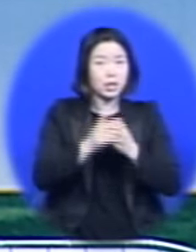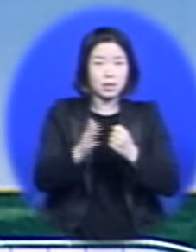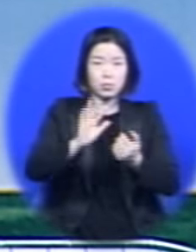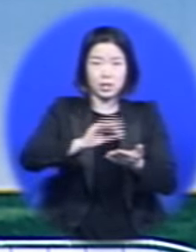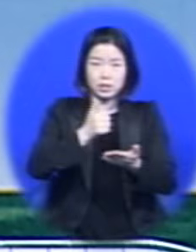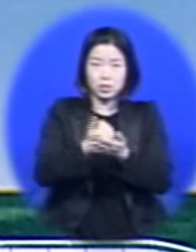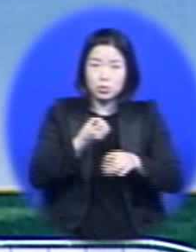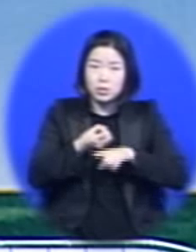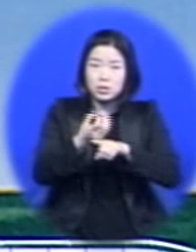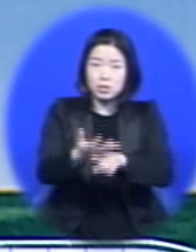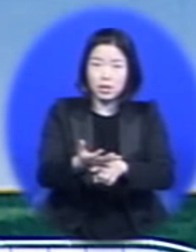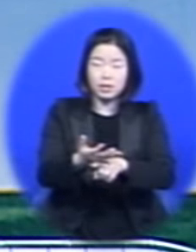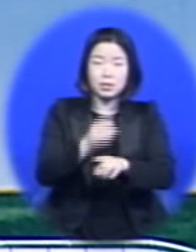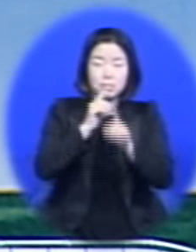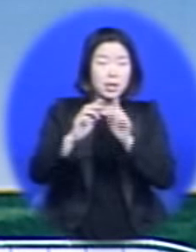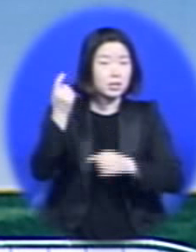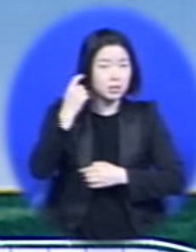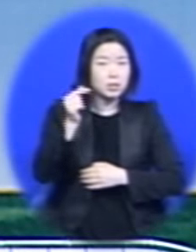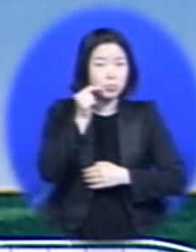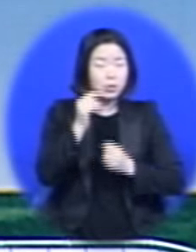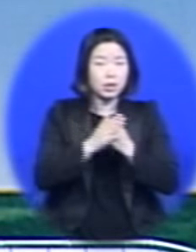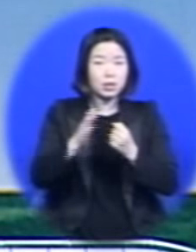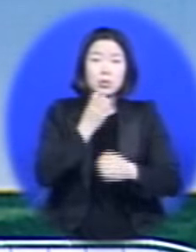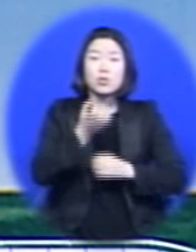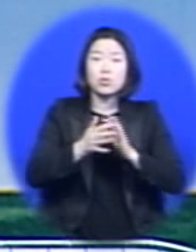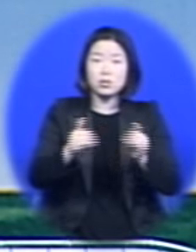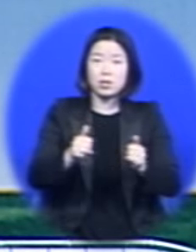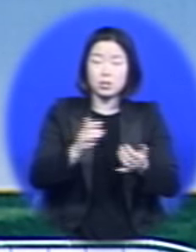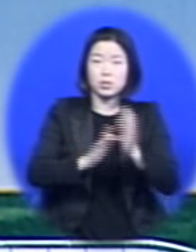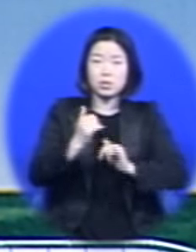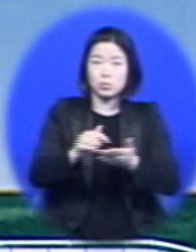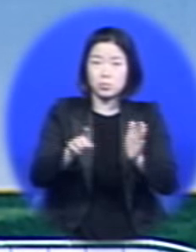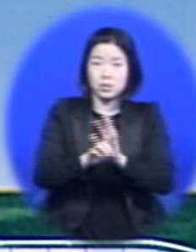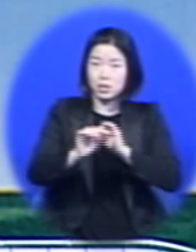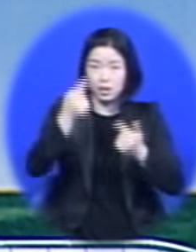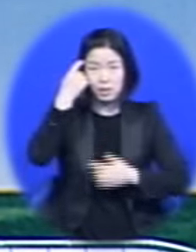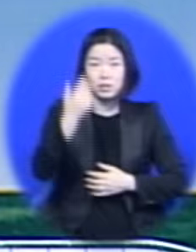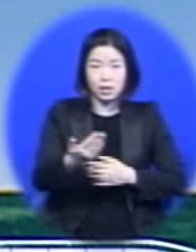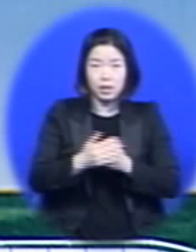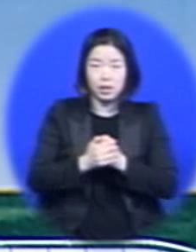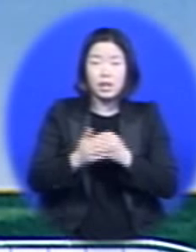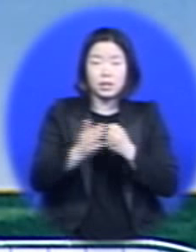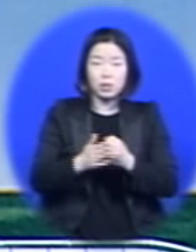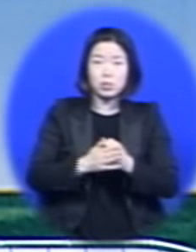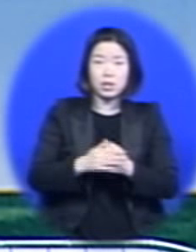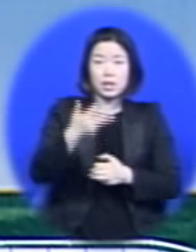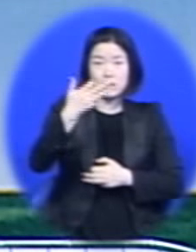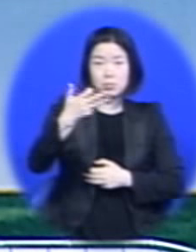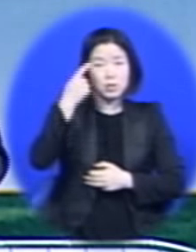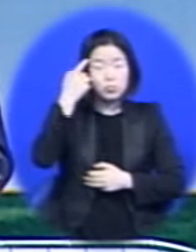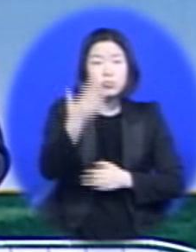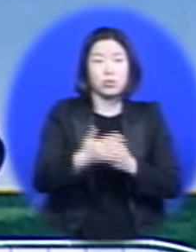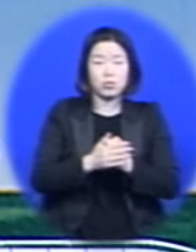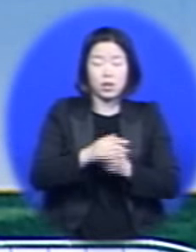그리스도를 전하는 말씀을 듣지 못해서 유대인들이 예수님을 안 믿었느냐. 그래서 18절에 묻습니다.